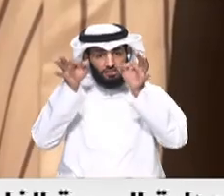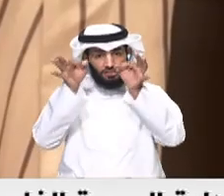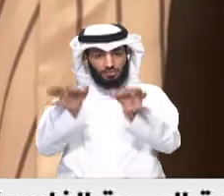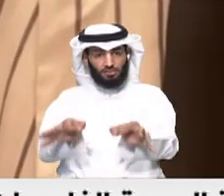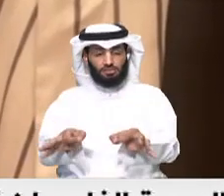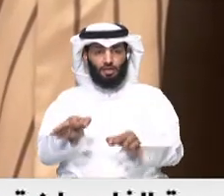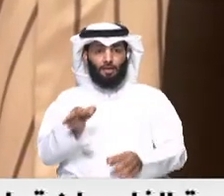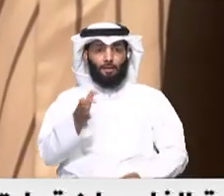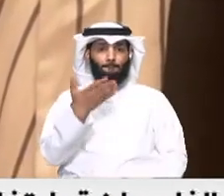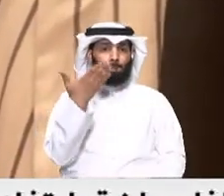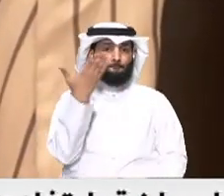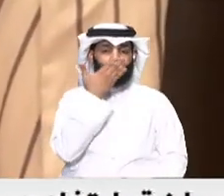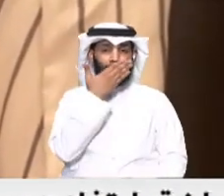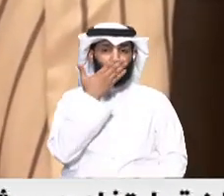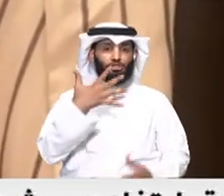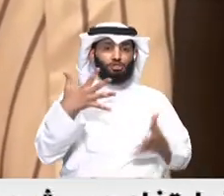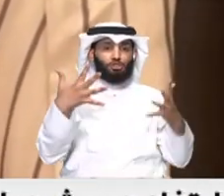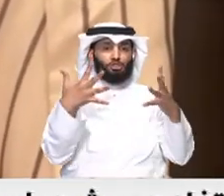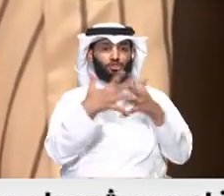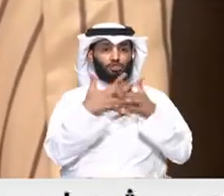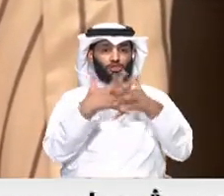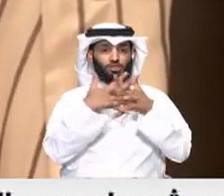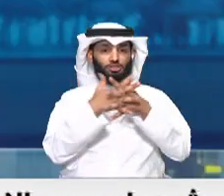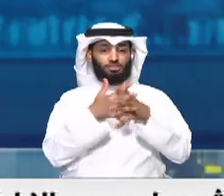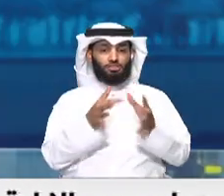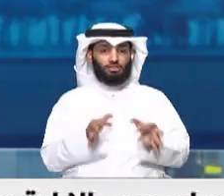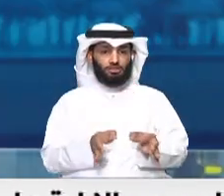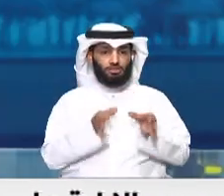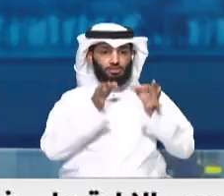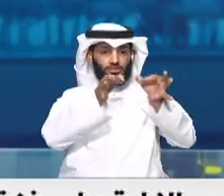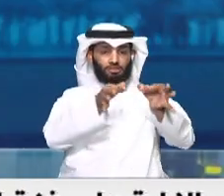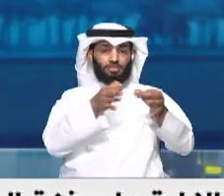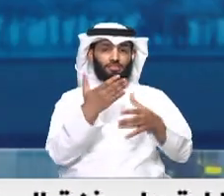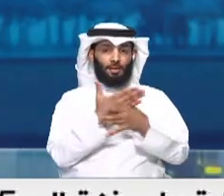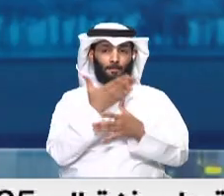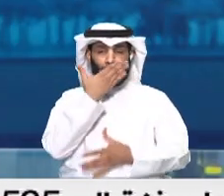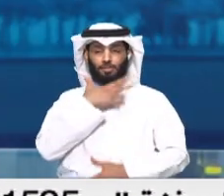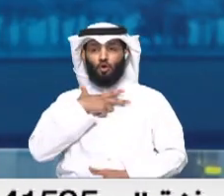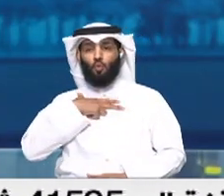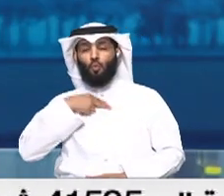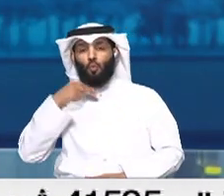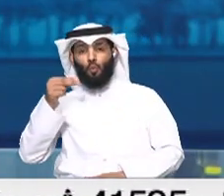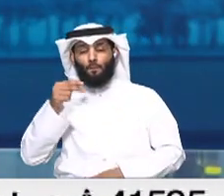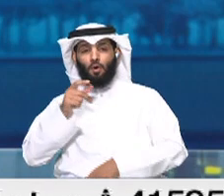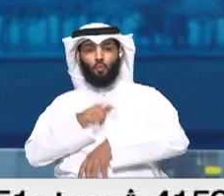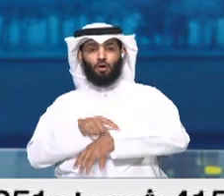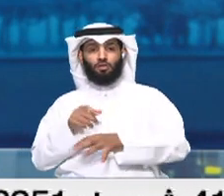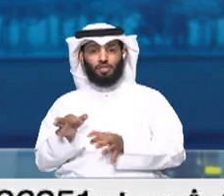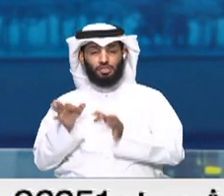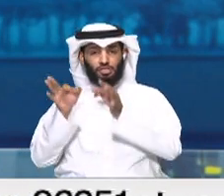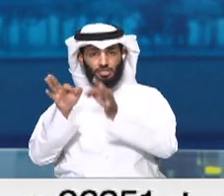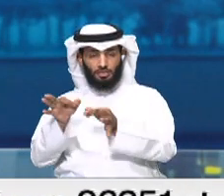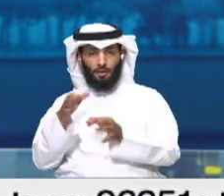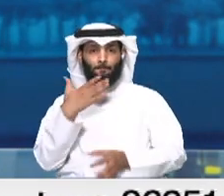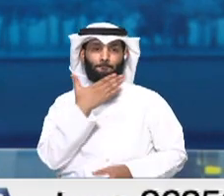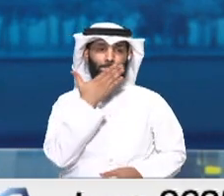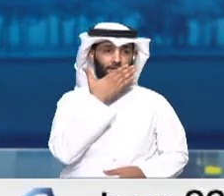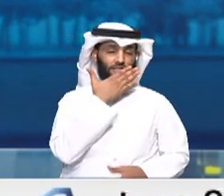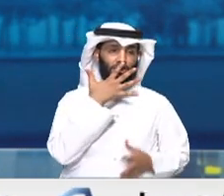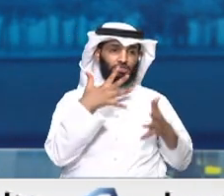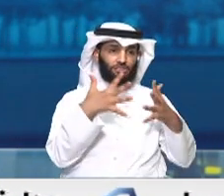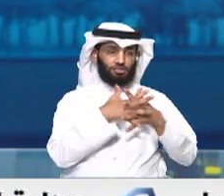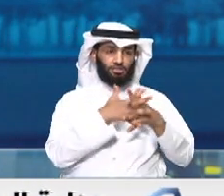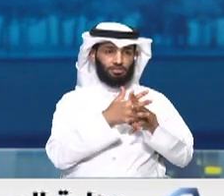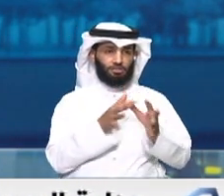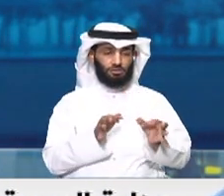الخاصة فتح أبوابها لأن المدارس الرسمية مقفلة. هذا وضعنا أيضا أمام تحد آخر ستعالجه الحكومة اللبنانية